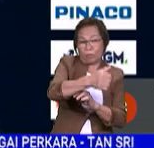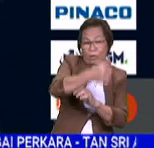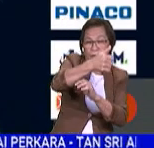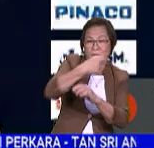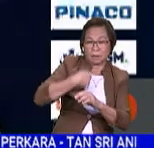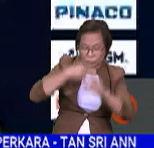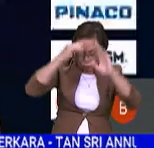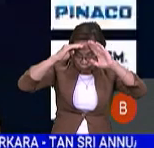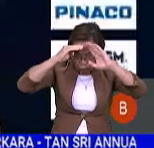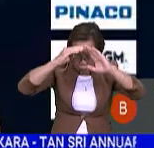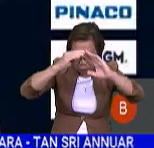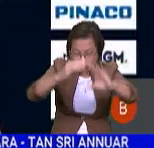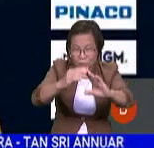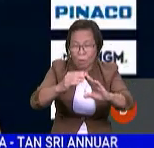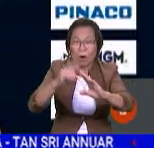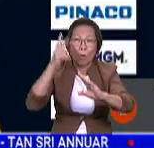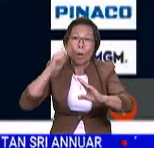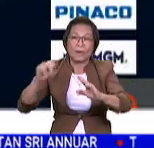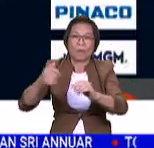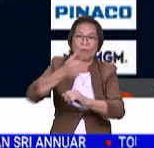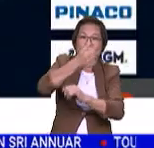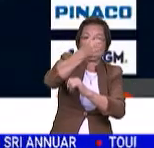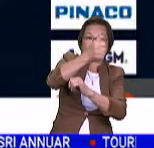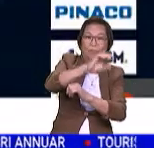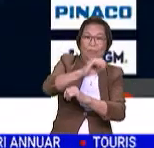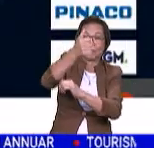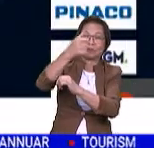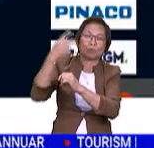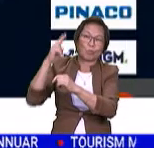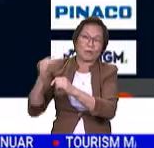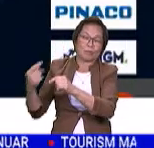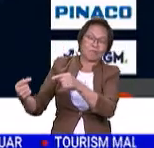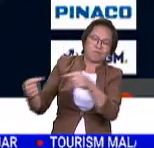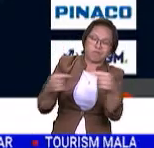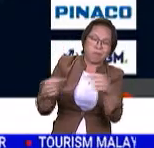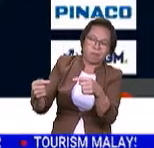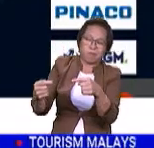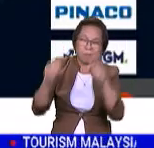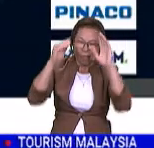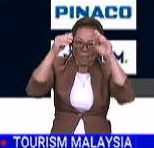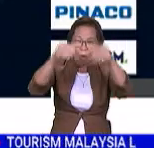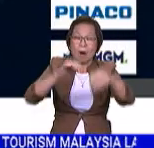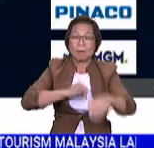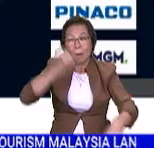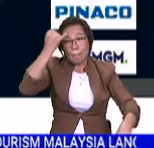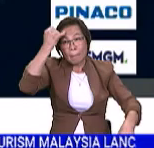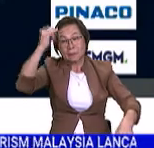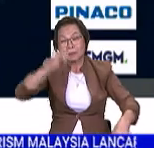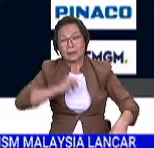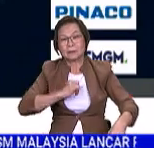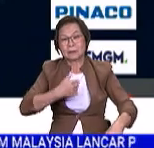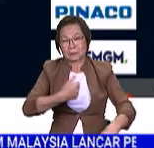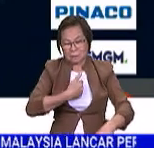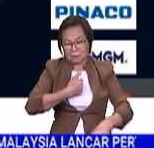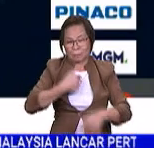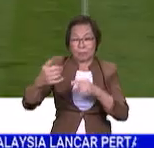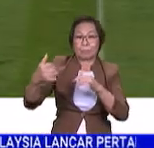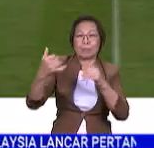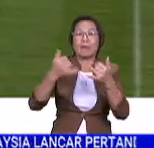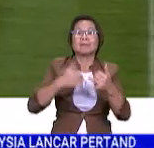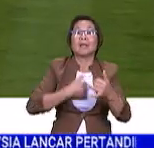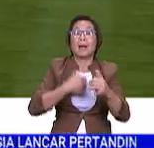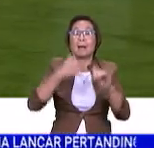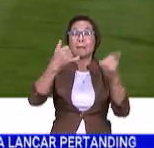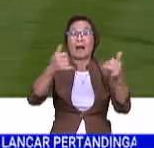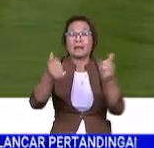ni kita kena fokus game on Vietnam dulu. Dan maksudnya bagi pandangan saya sebab diri saya sendiri yang bermain dengan